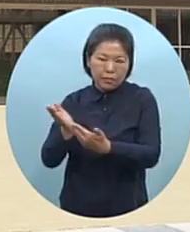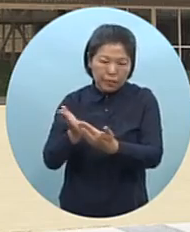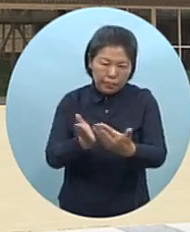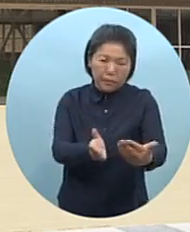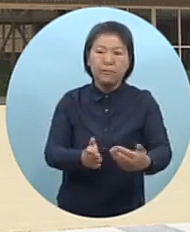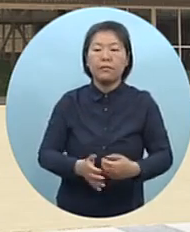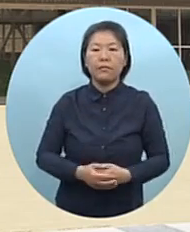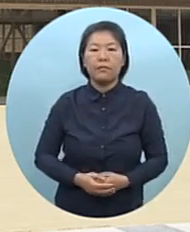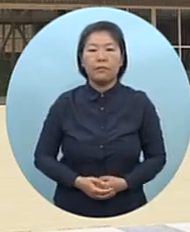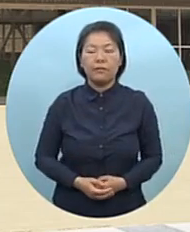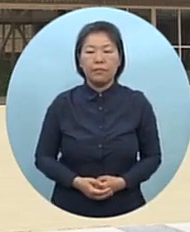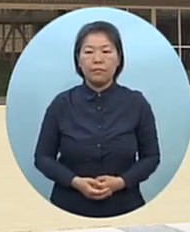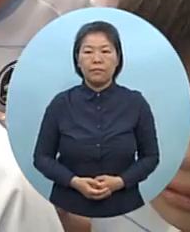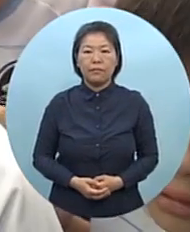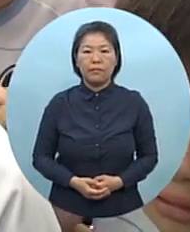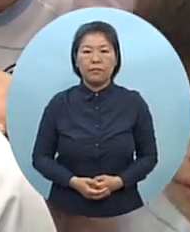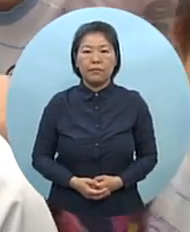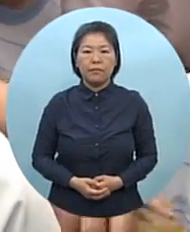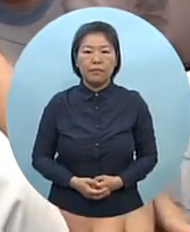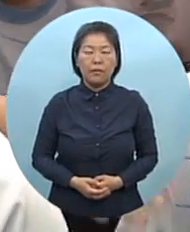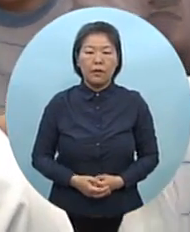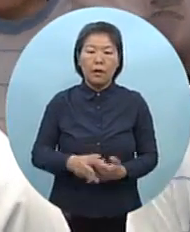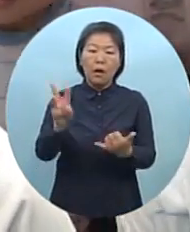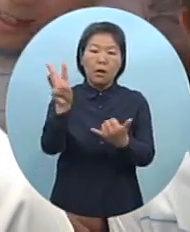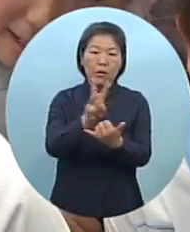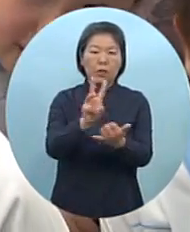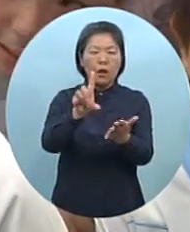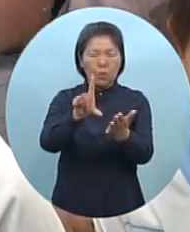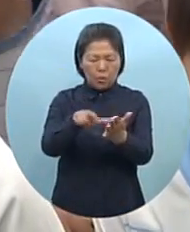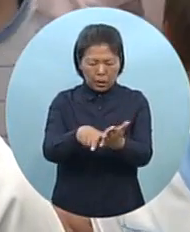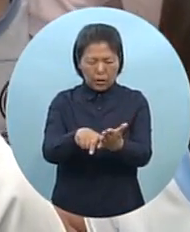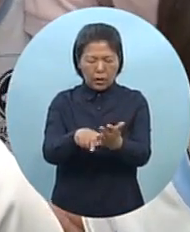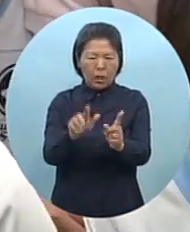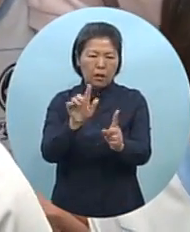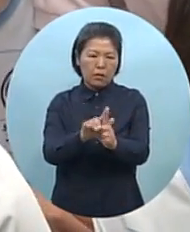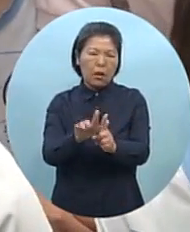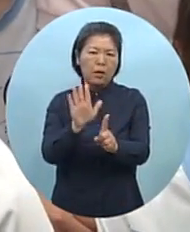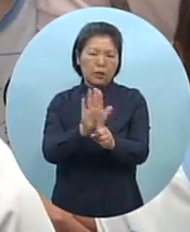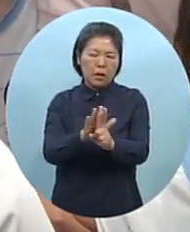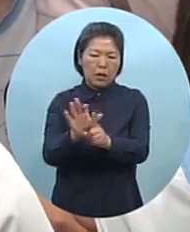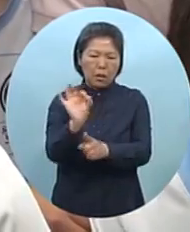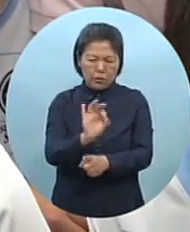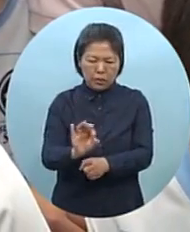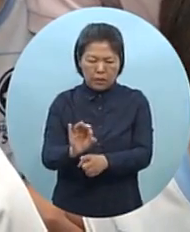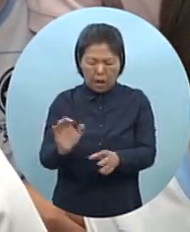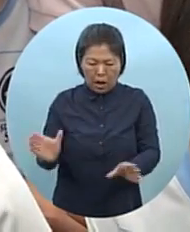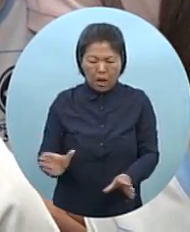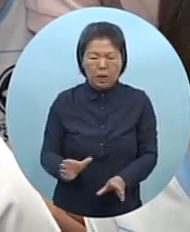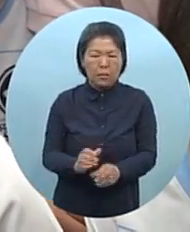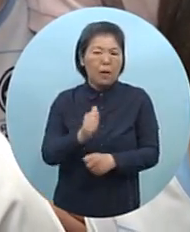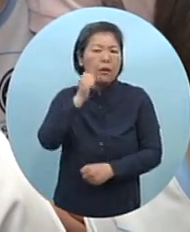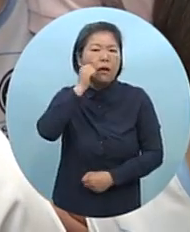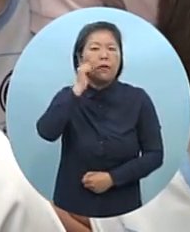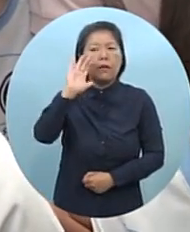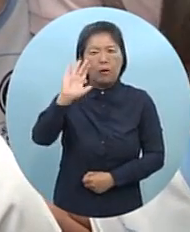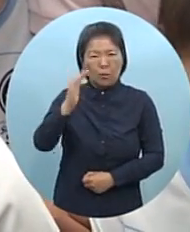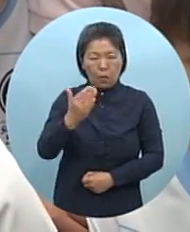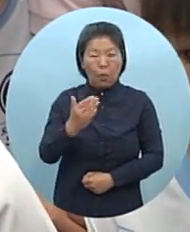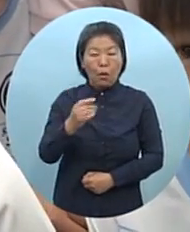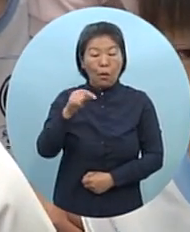行えます災をしたはあまり避が館とかにしか来なかった